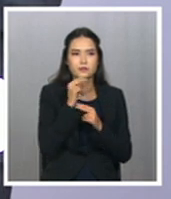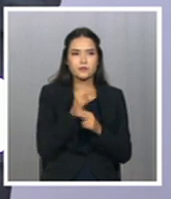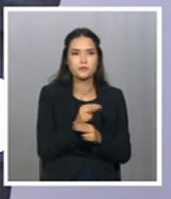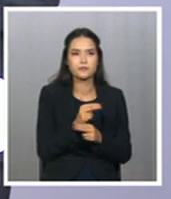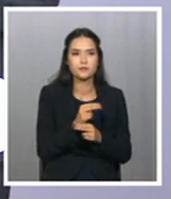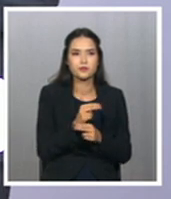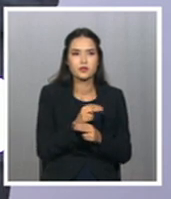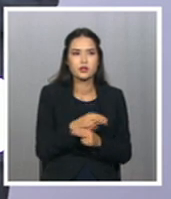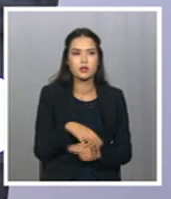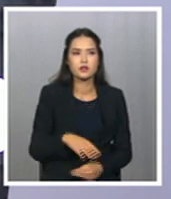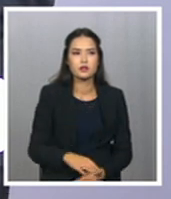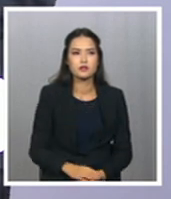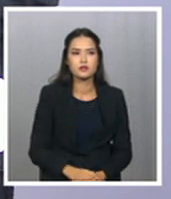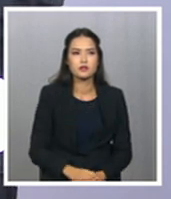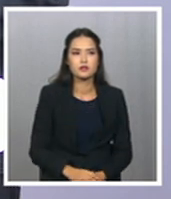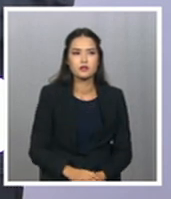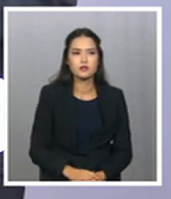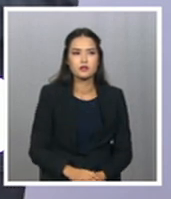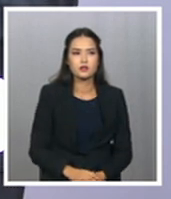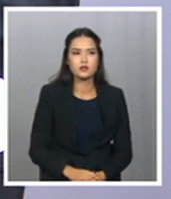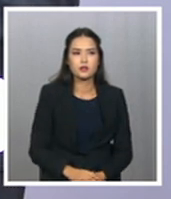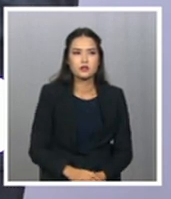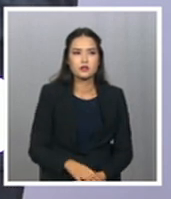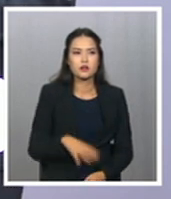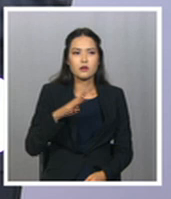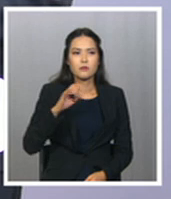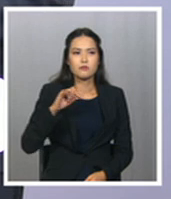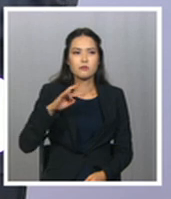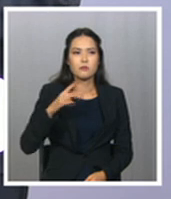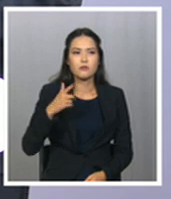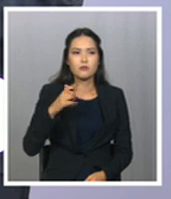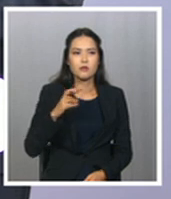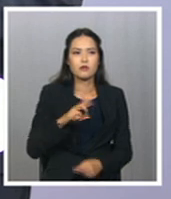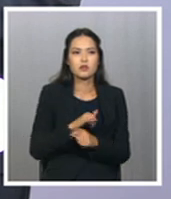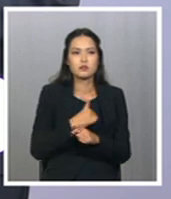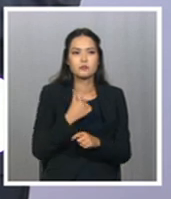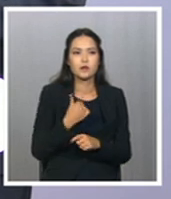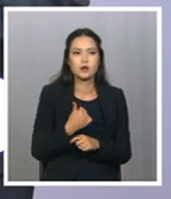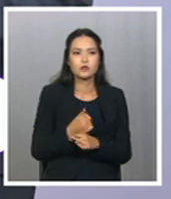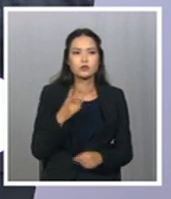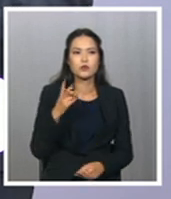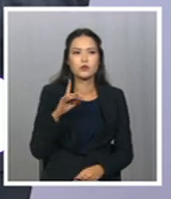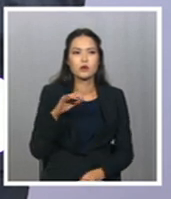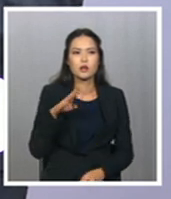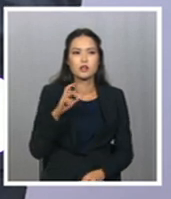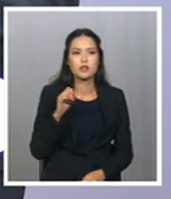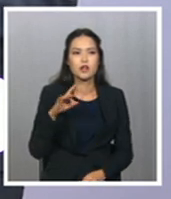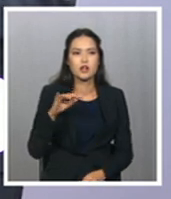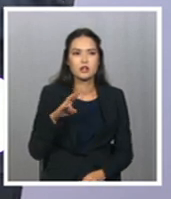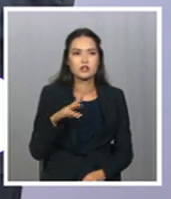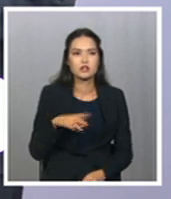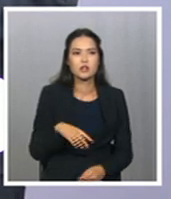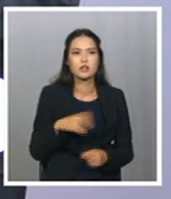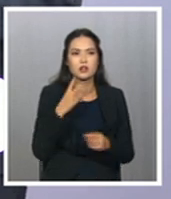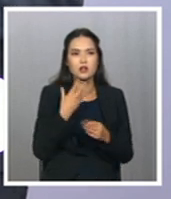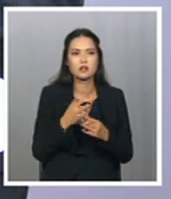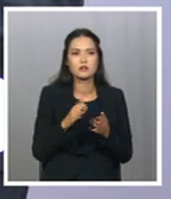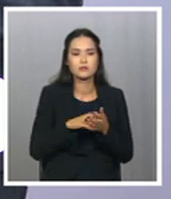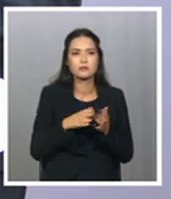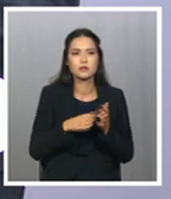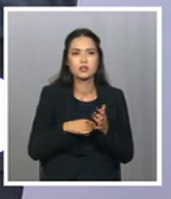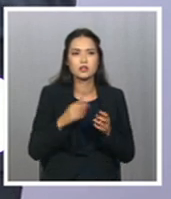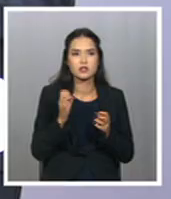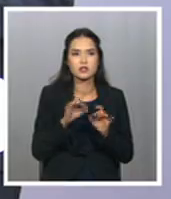көшейік. Бірінші тапсырма – монғол империясының құрылтайында қаралған мәселелерді